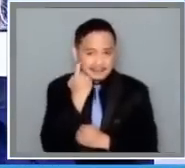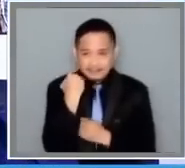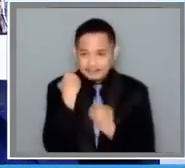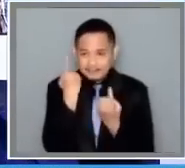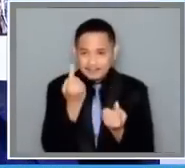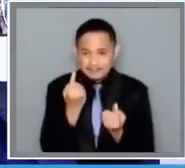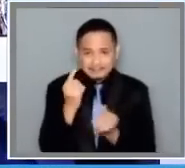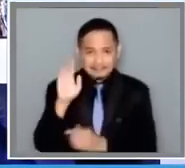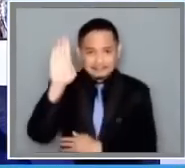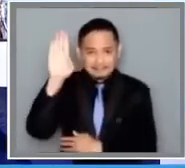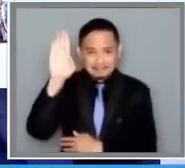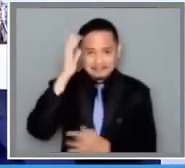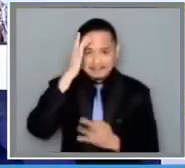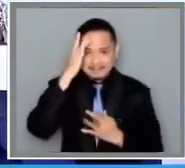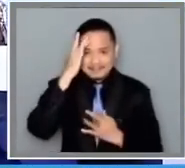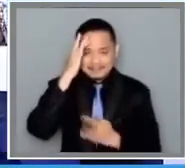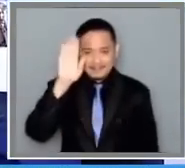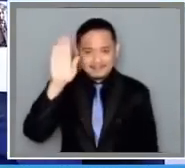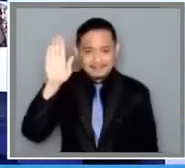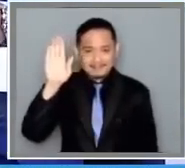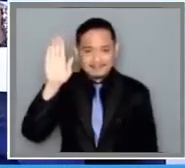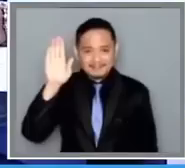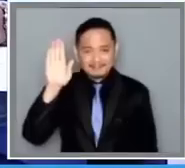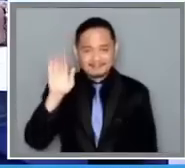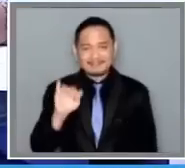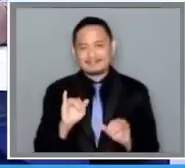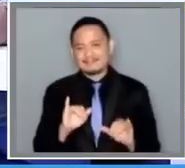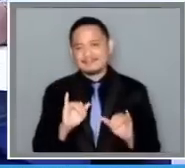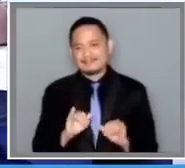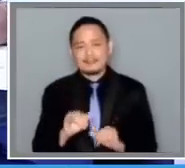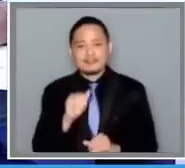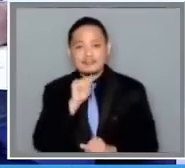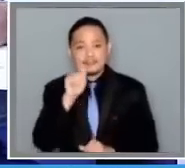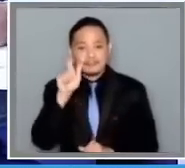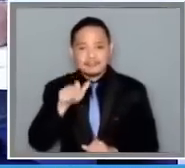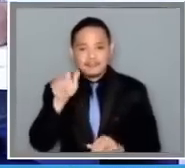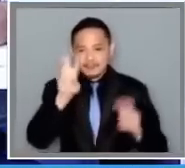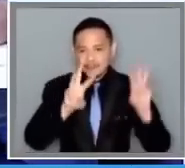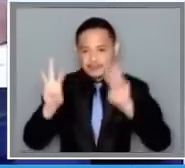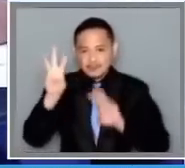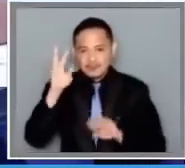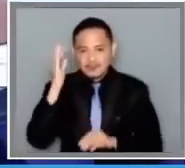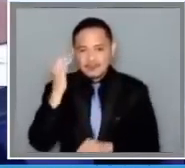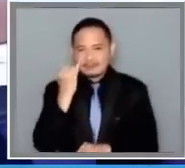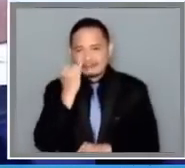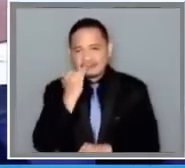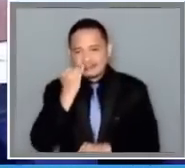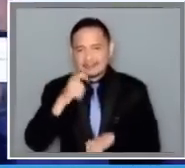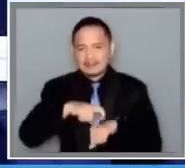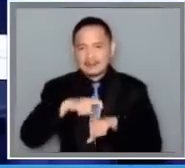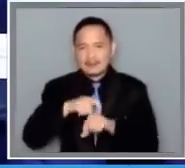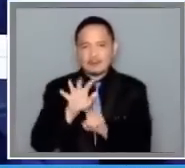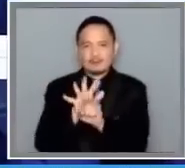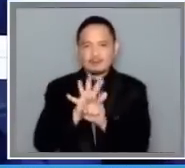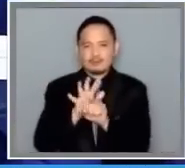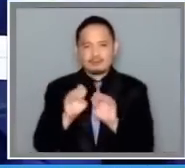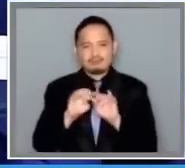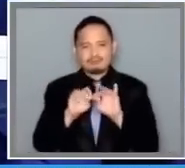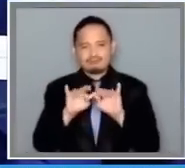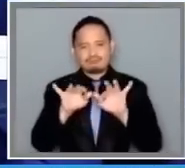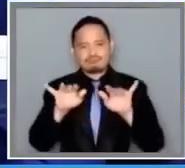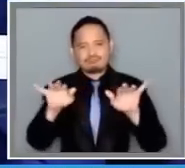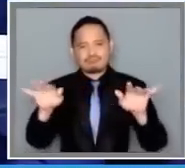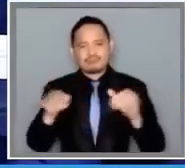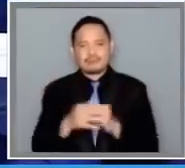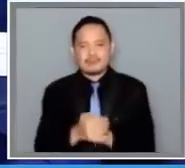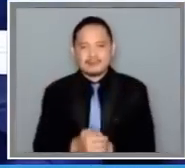ba? Yan. Ako. Aba, wag ko kayong magtaka dahil sipon season pa raw kasi ngayon. Napinsan mo kamo kasi Diyos. Ang slow